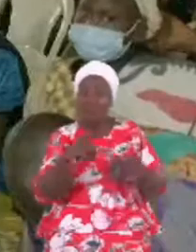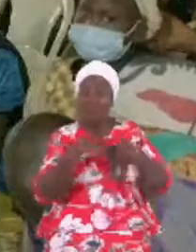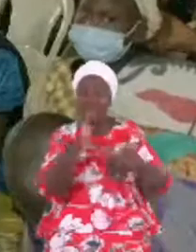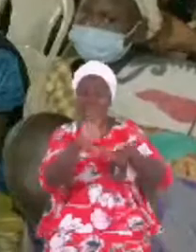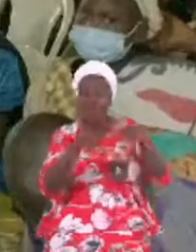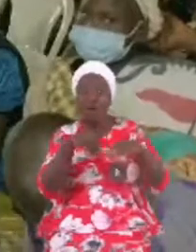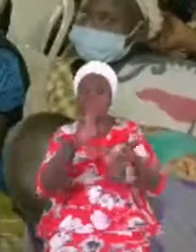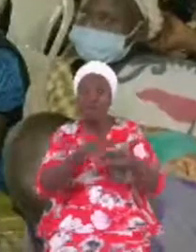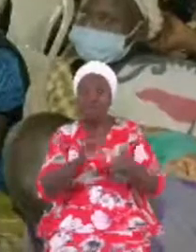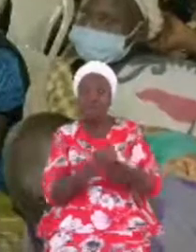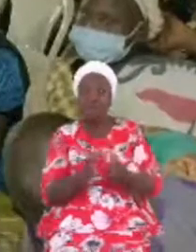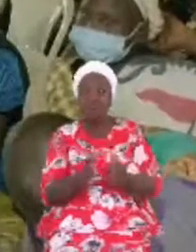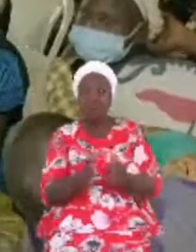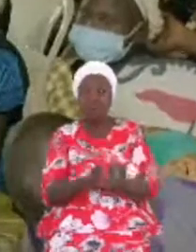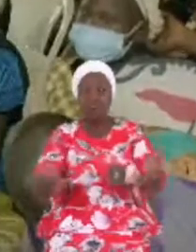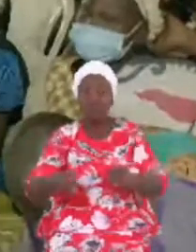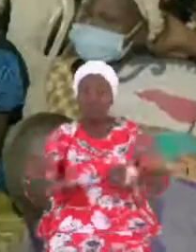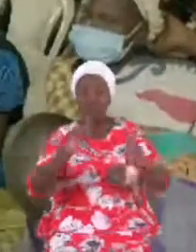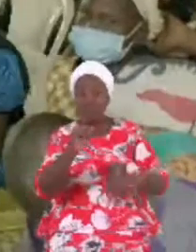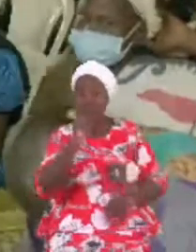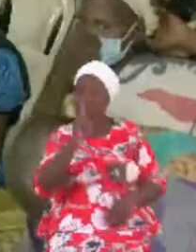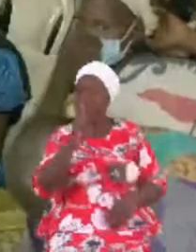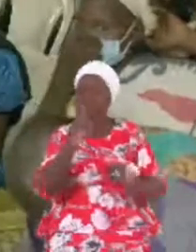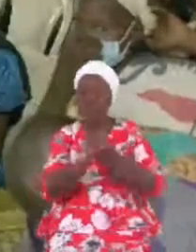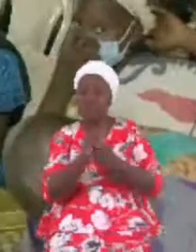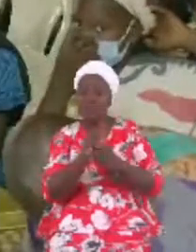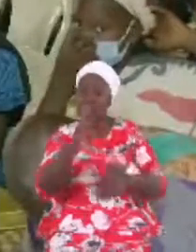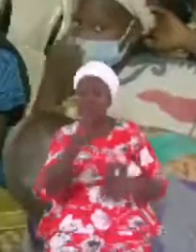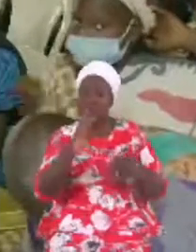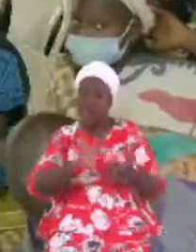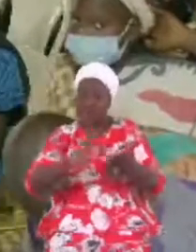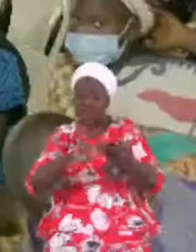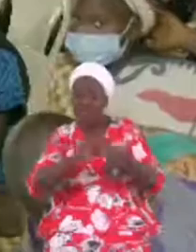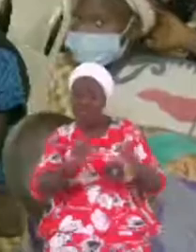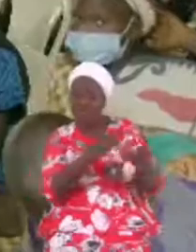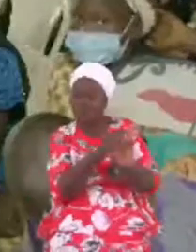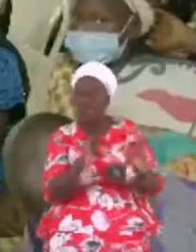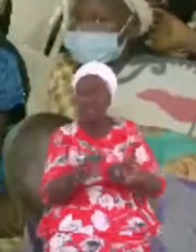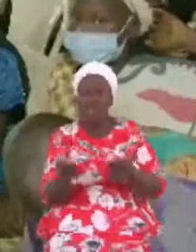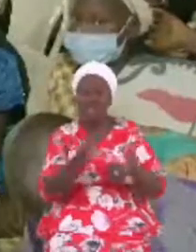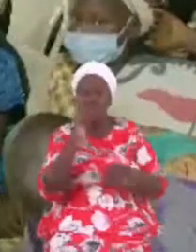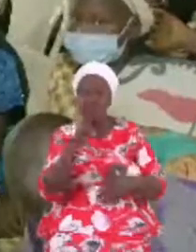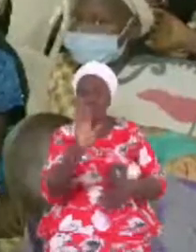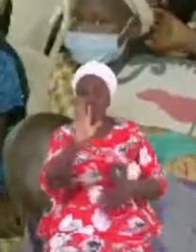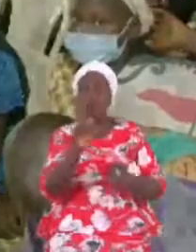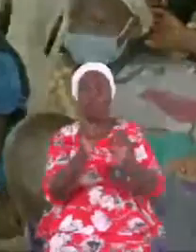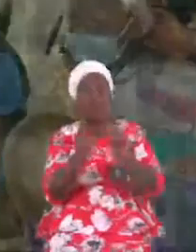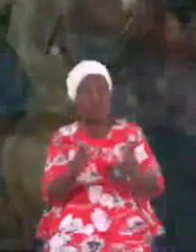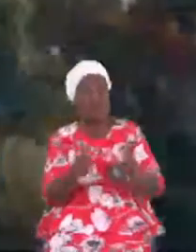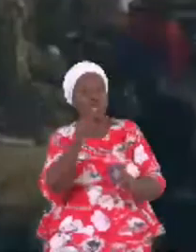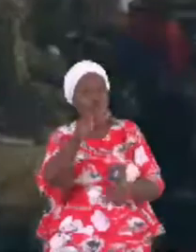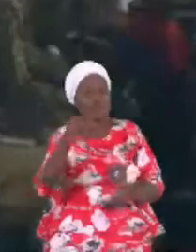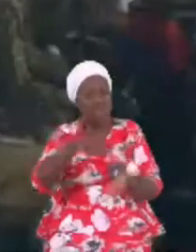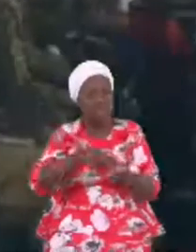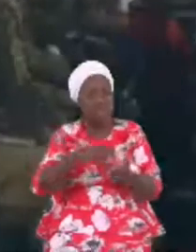Et tu marchais dans la voie large. Tu n'es pas sûr que tu es réellement pardonné et affranchi. Voici ta chance.